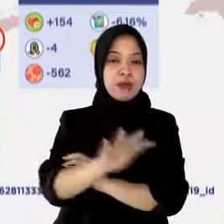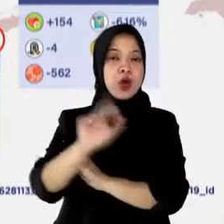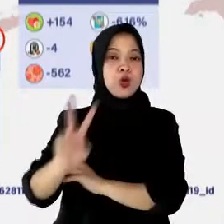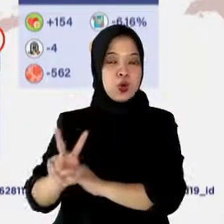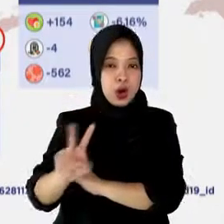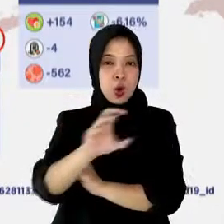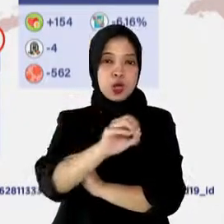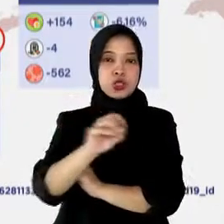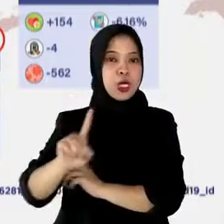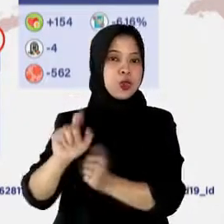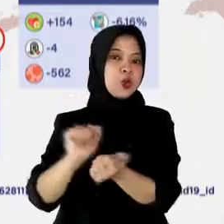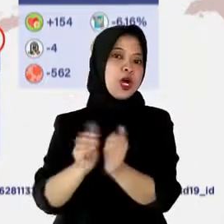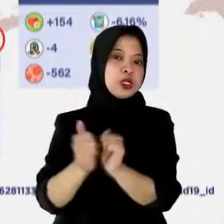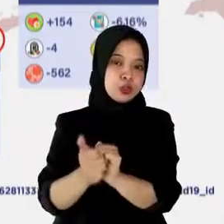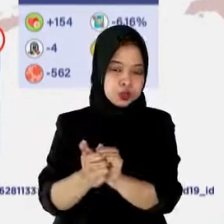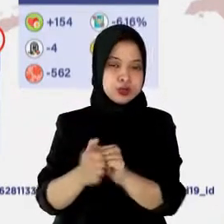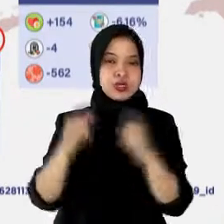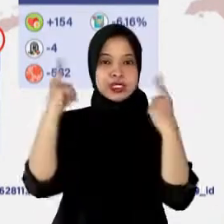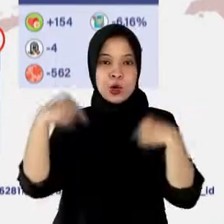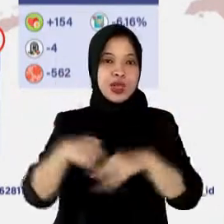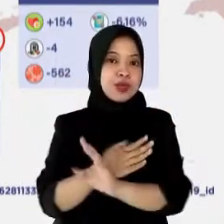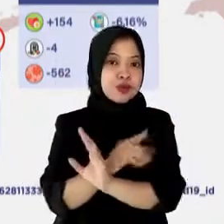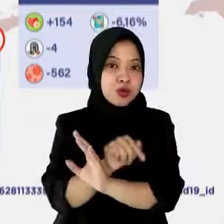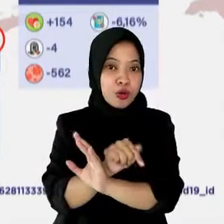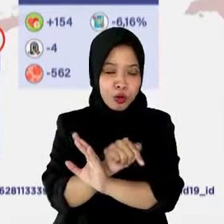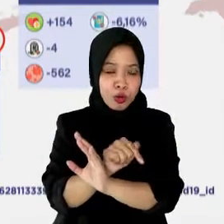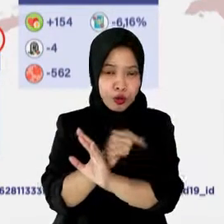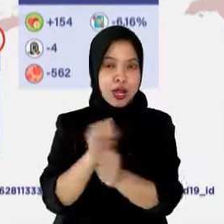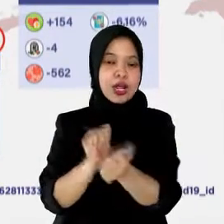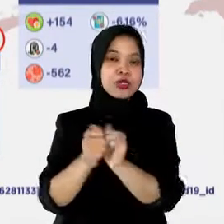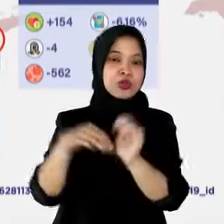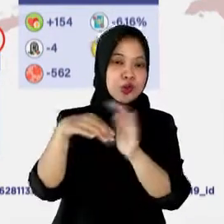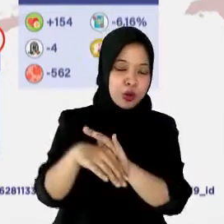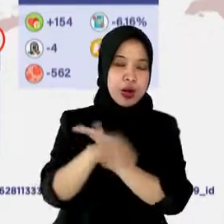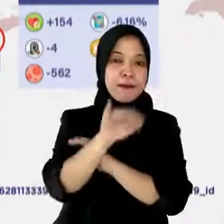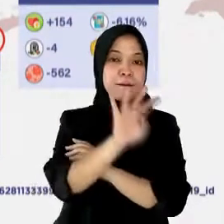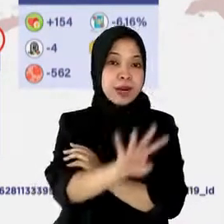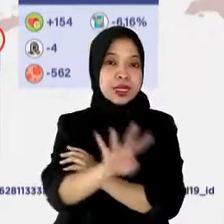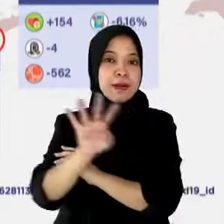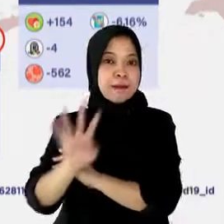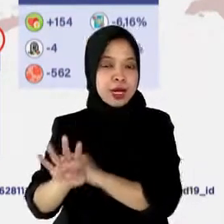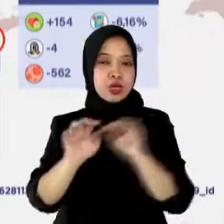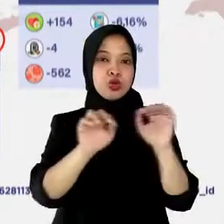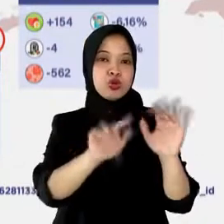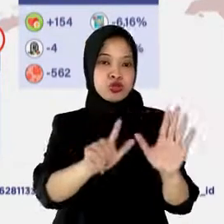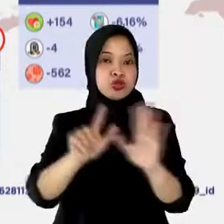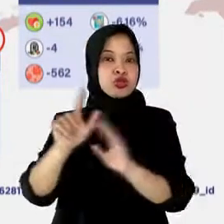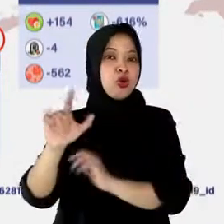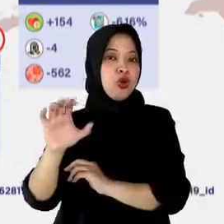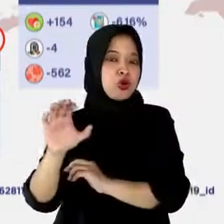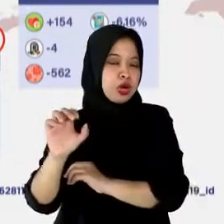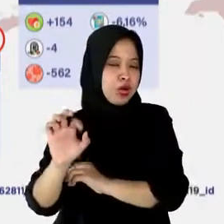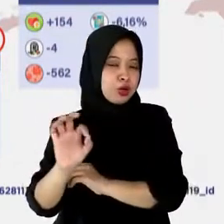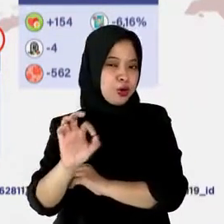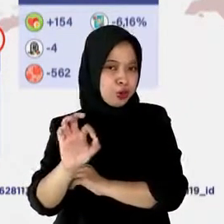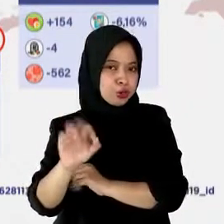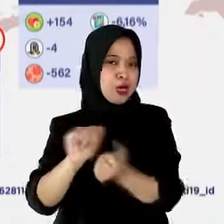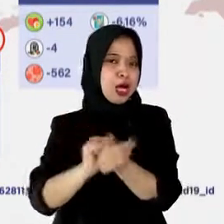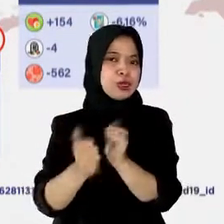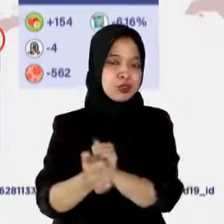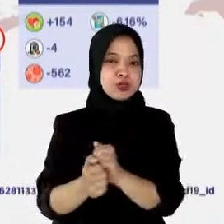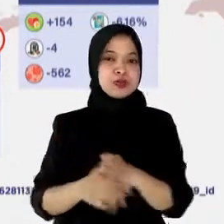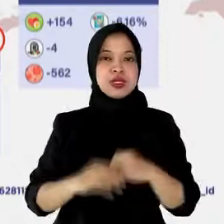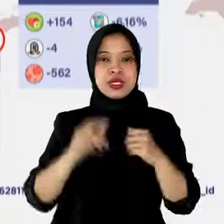5201 kasus Hai Jawa Timur turun 4407 kasus Kalimantan